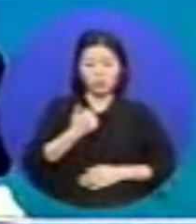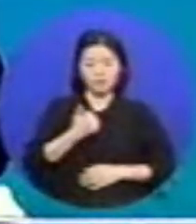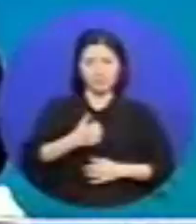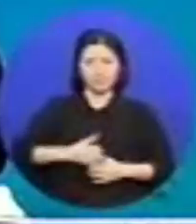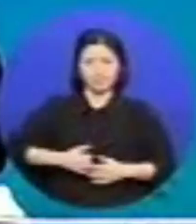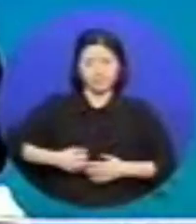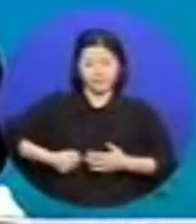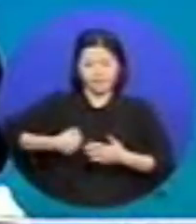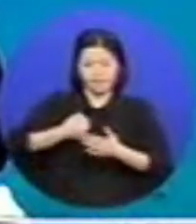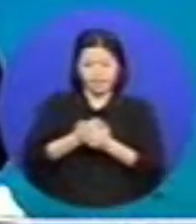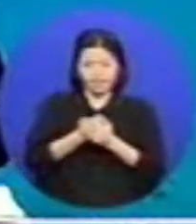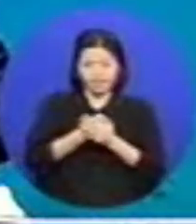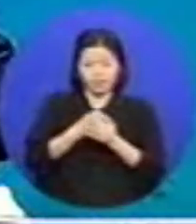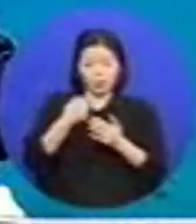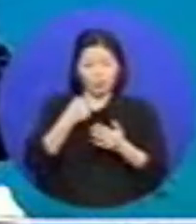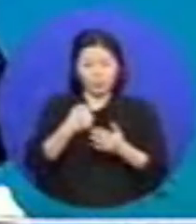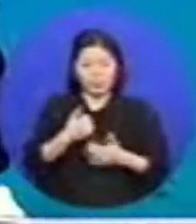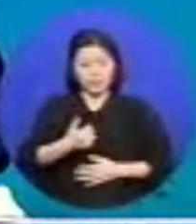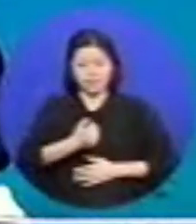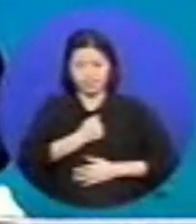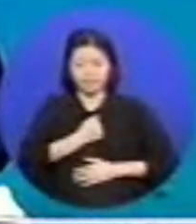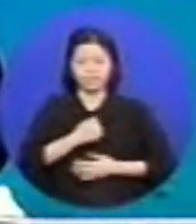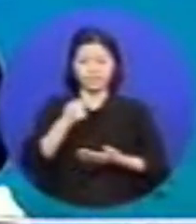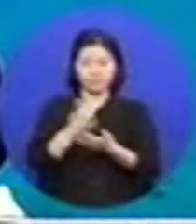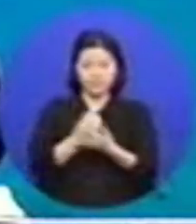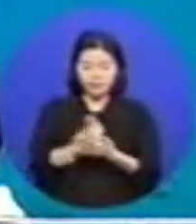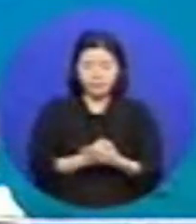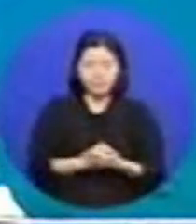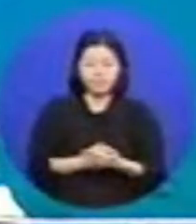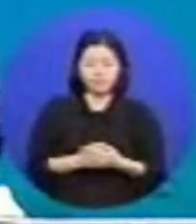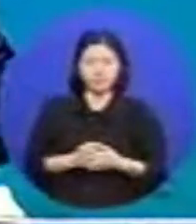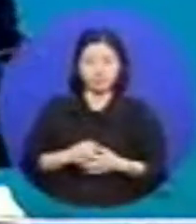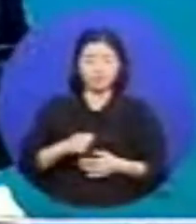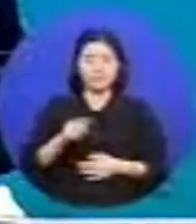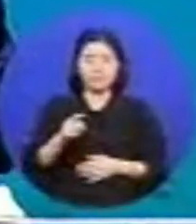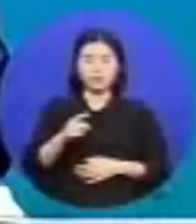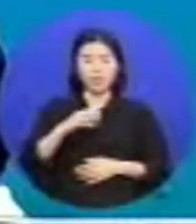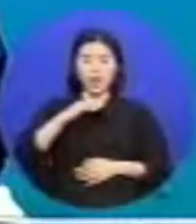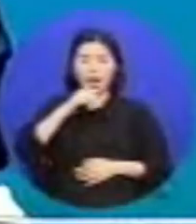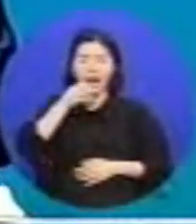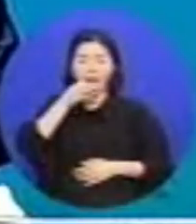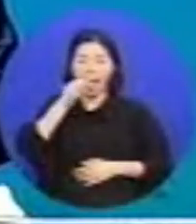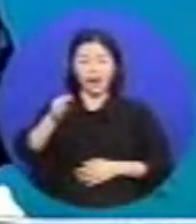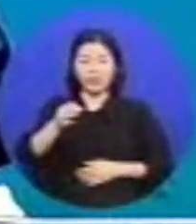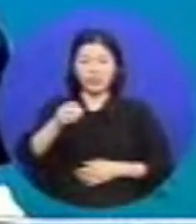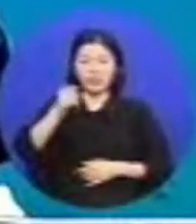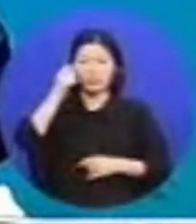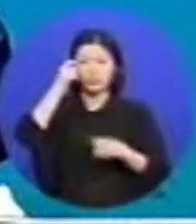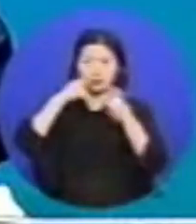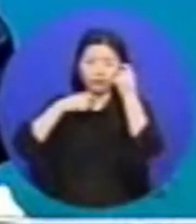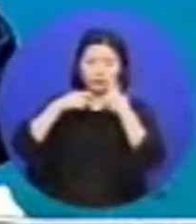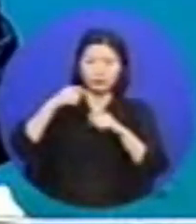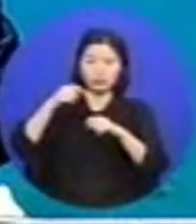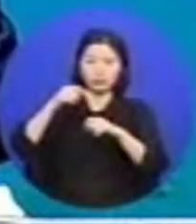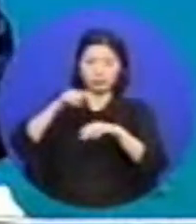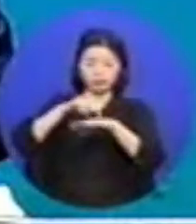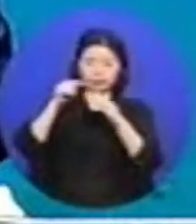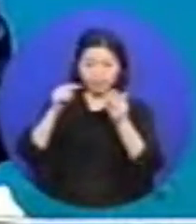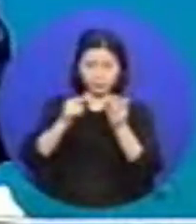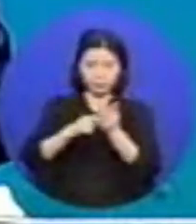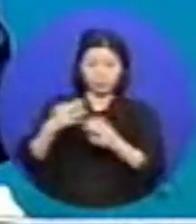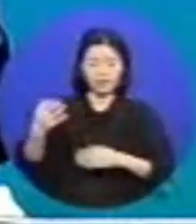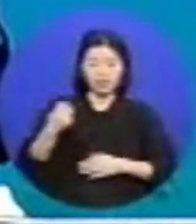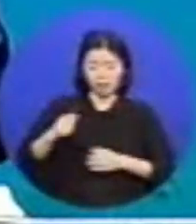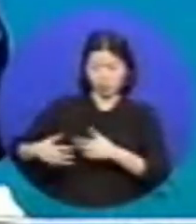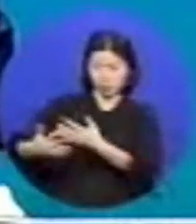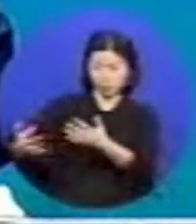분해하고 엄마한테 너무나 섭섭하고 그리고 악을 쓰면서 우는 그 세 살짜리 아이로 마음